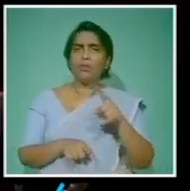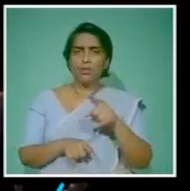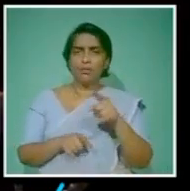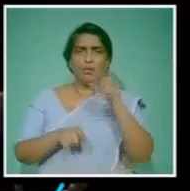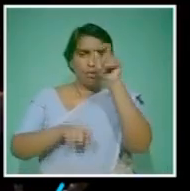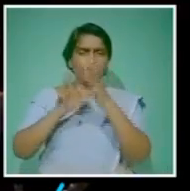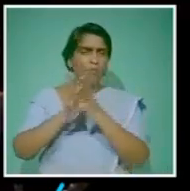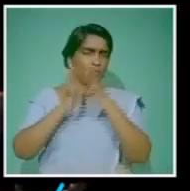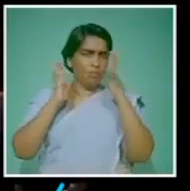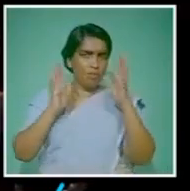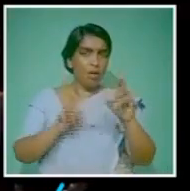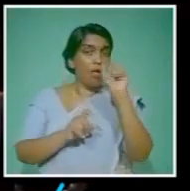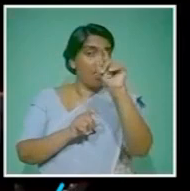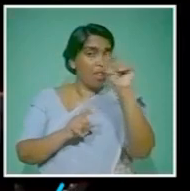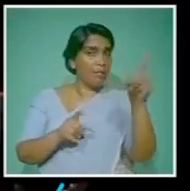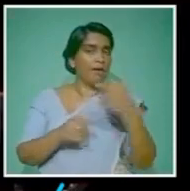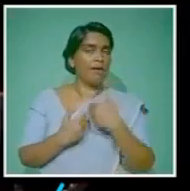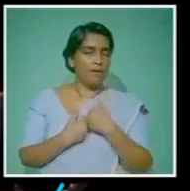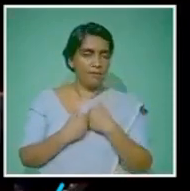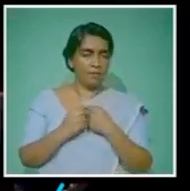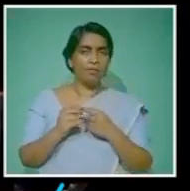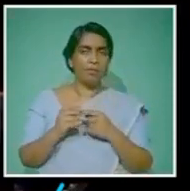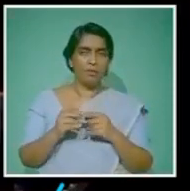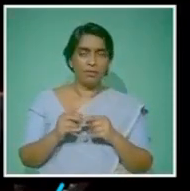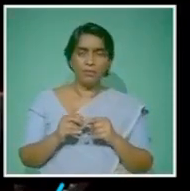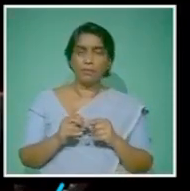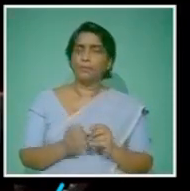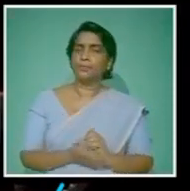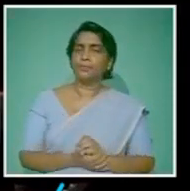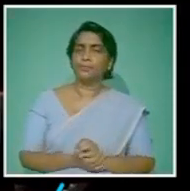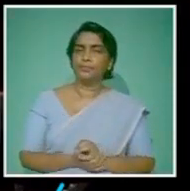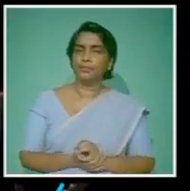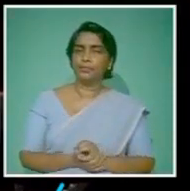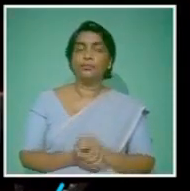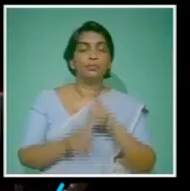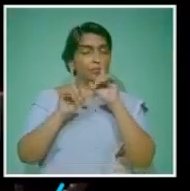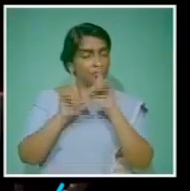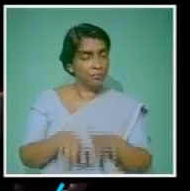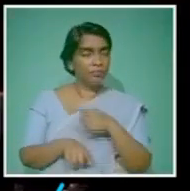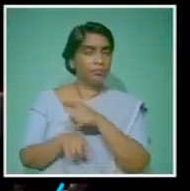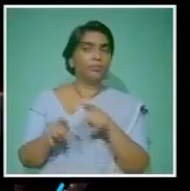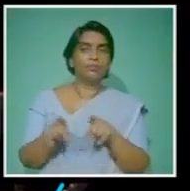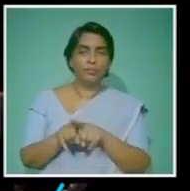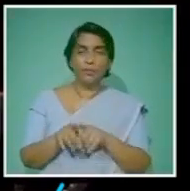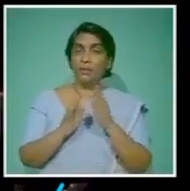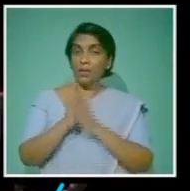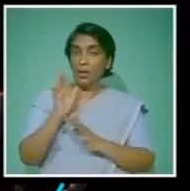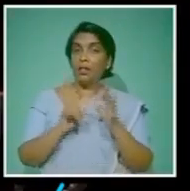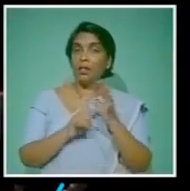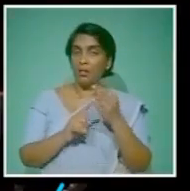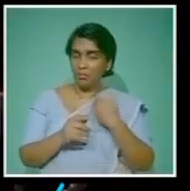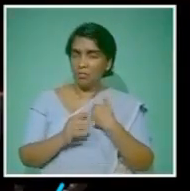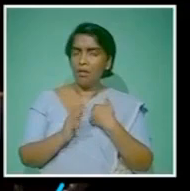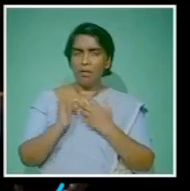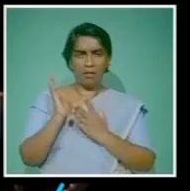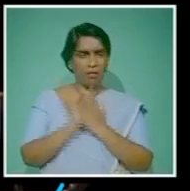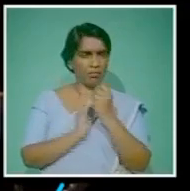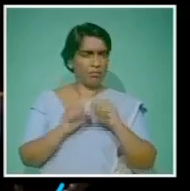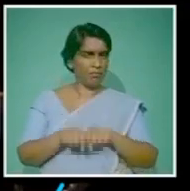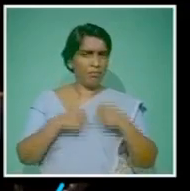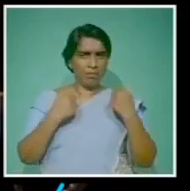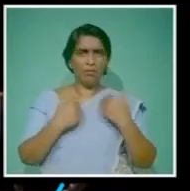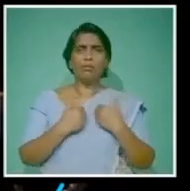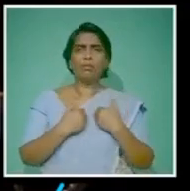පිරිස් ගණනාවක්ගේ නම් ලයිස්තු මල් ළඟ දැන් තියෙනවා. ඕන්න මම ඒකත් ඉදිරිපත් කරන්න. එබැවින් මන්ත්‍රීවරයෙකු ලෙස මාගේ වරප්‍රසාද කරගිරීම